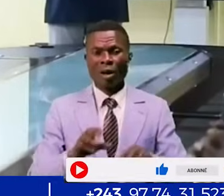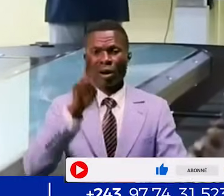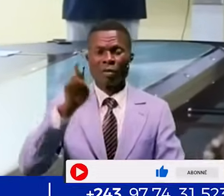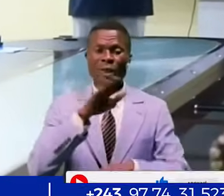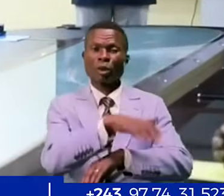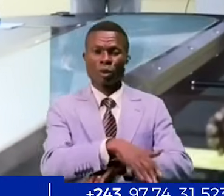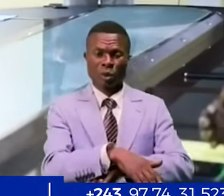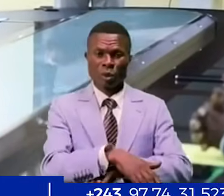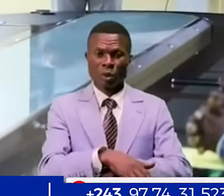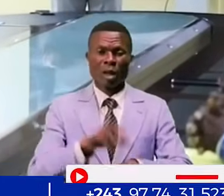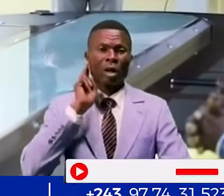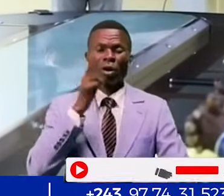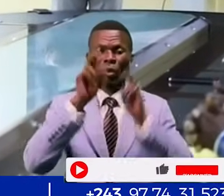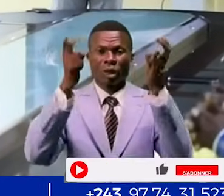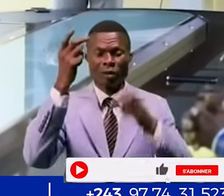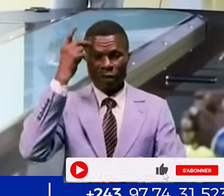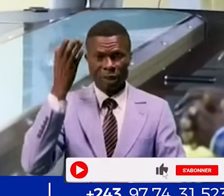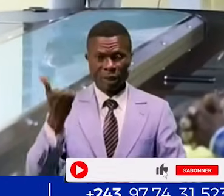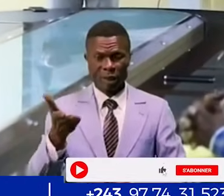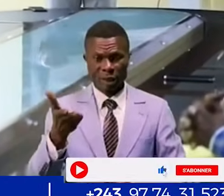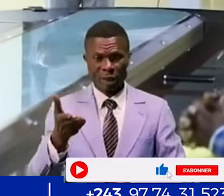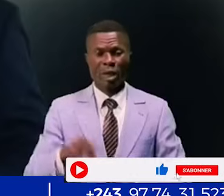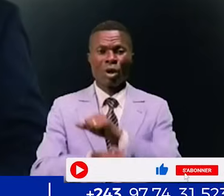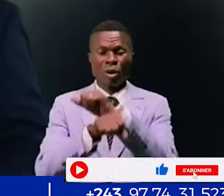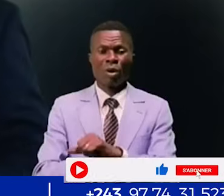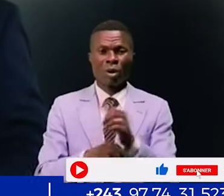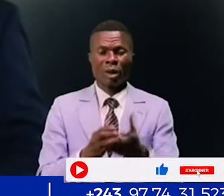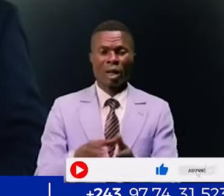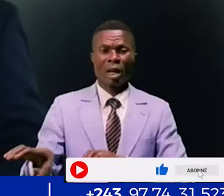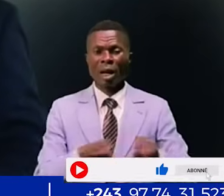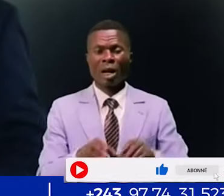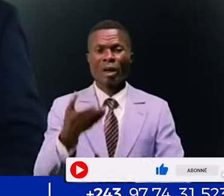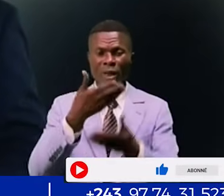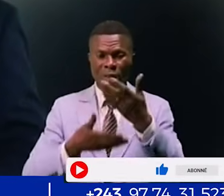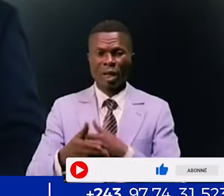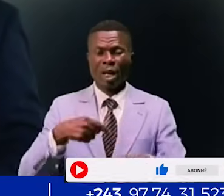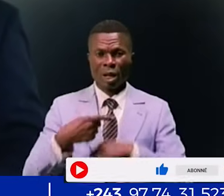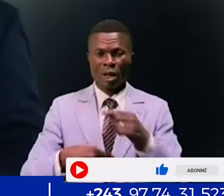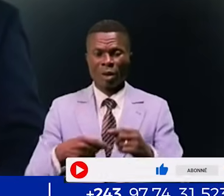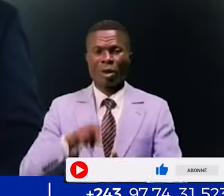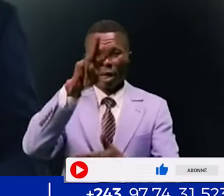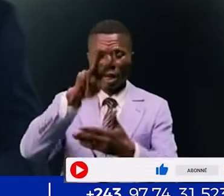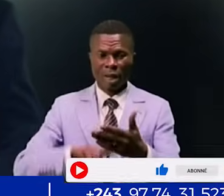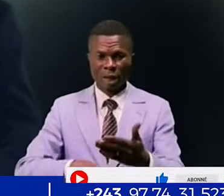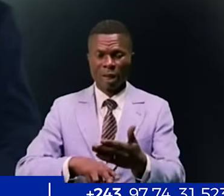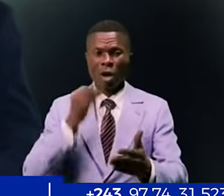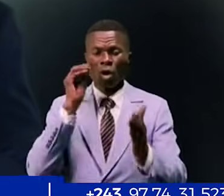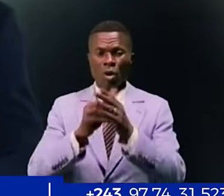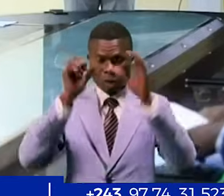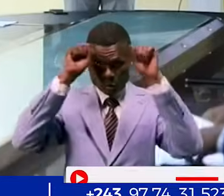la soirée à l'hôtel de ville. Comme de tradition, le cérémonial a commencé par la lecture de l'ordonnance